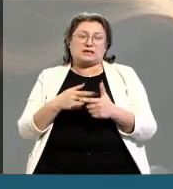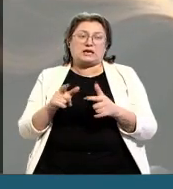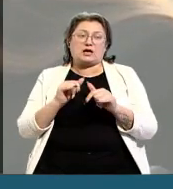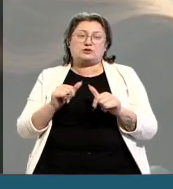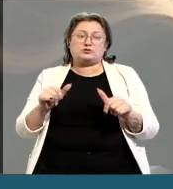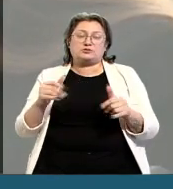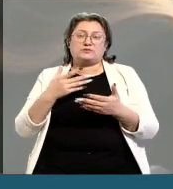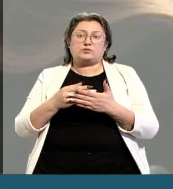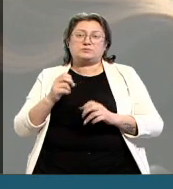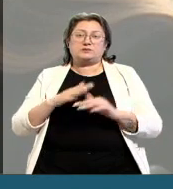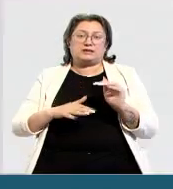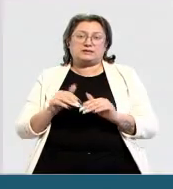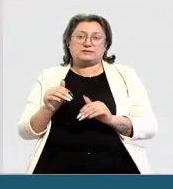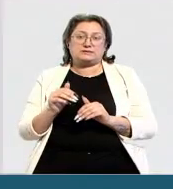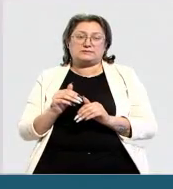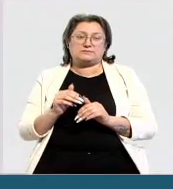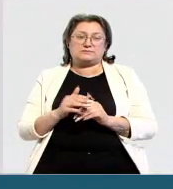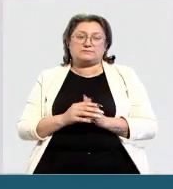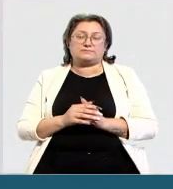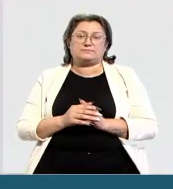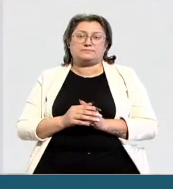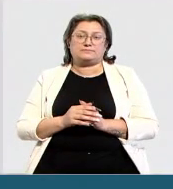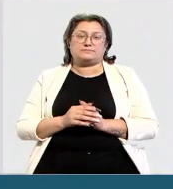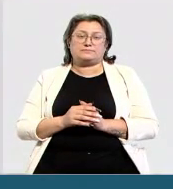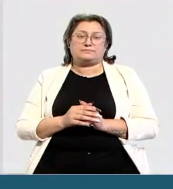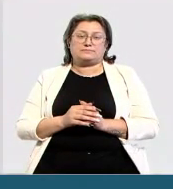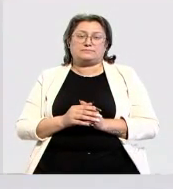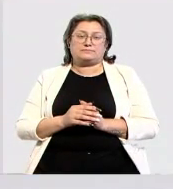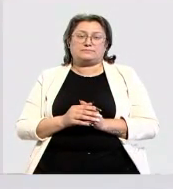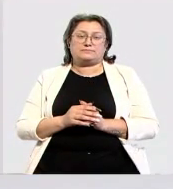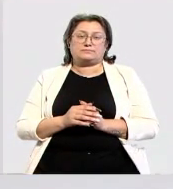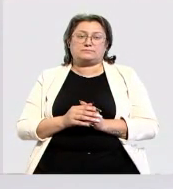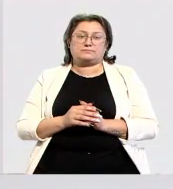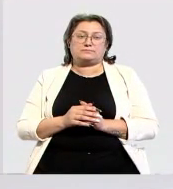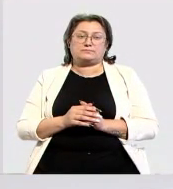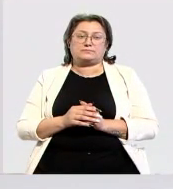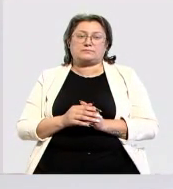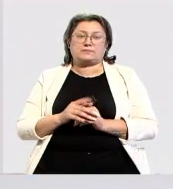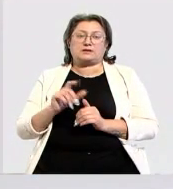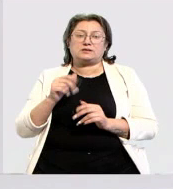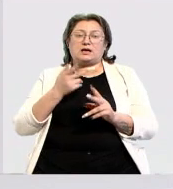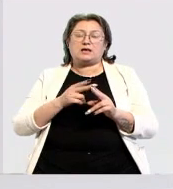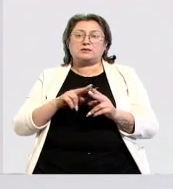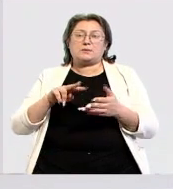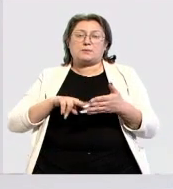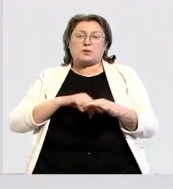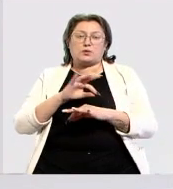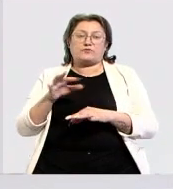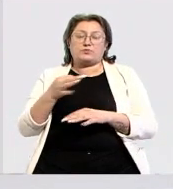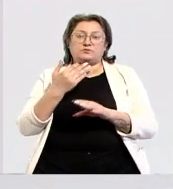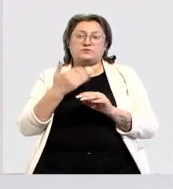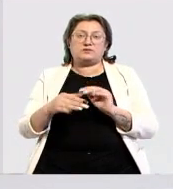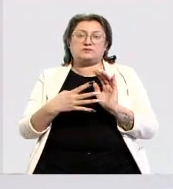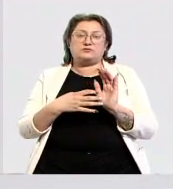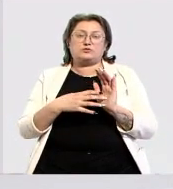толмаған жастар қатыса алады. Нам область дали в этом году 900 миллионов. Осы жоба аясында облысқа 900 миллион